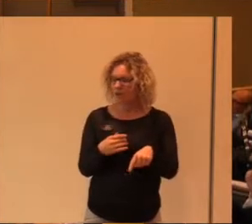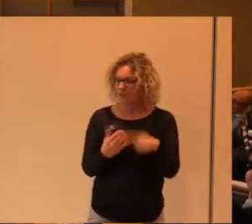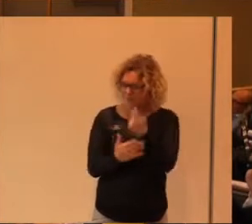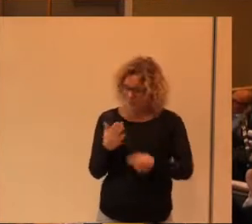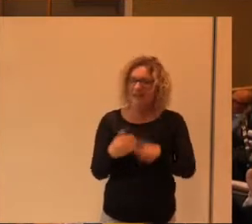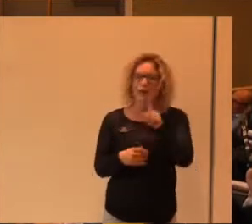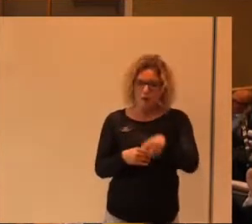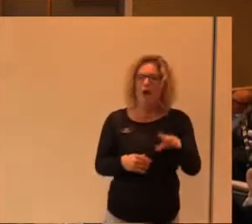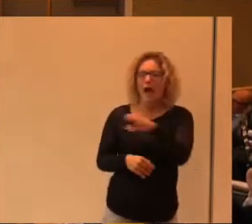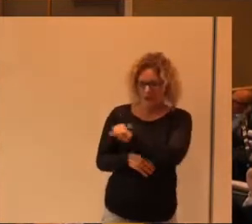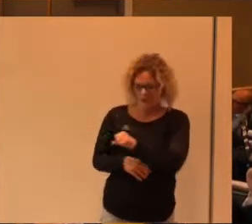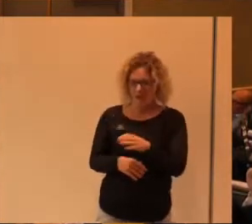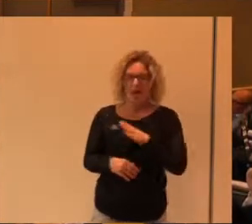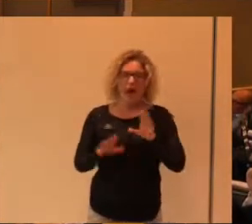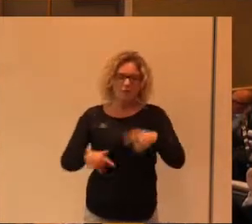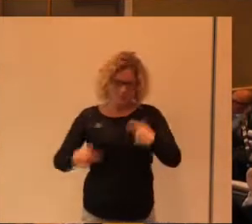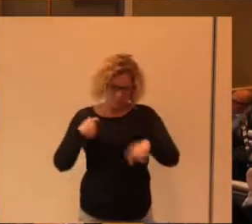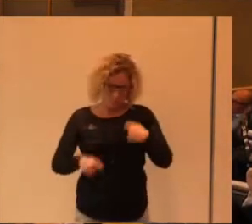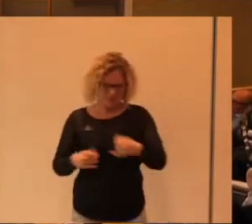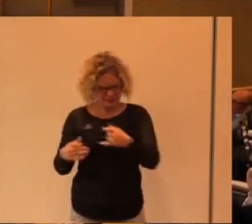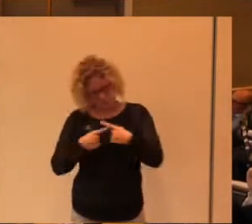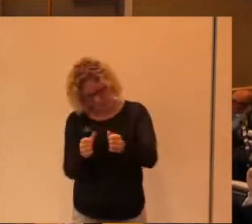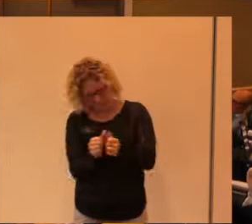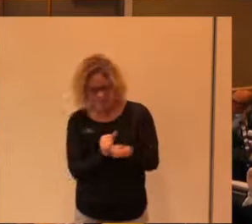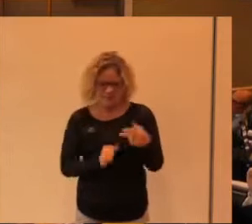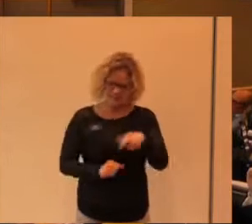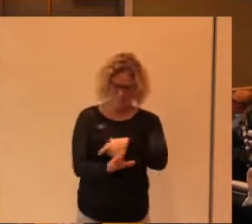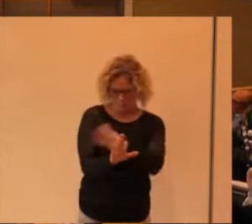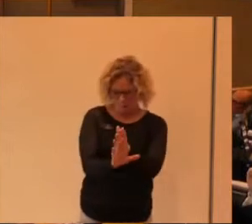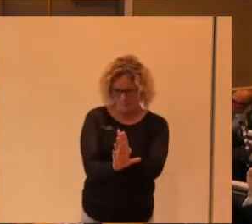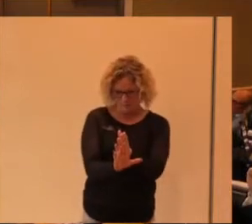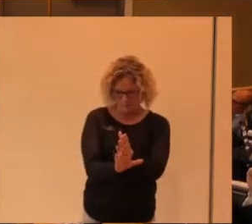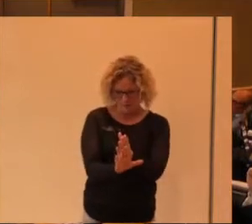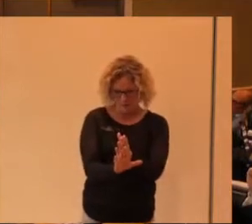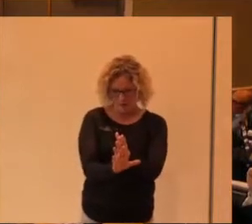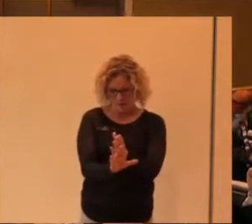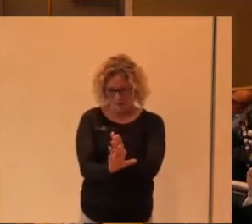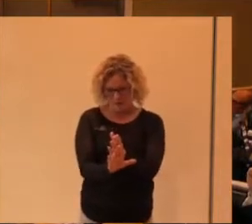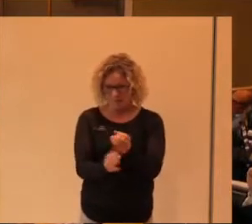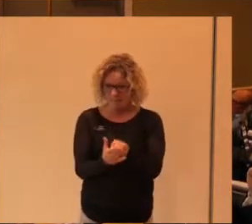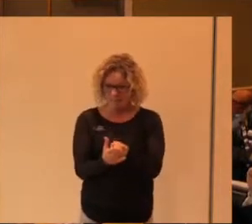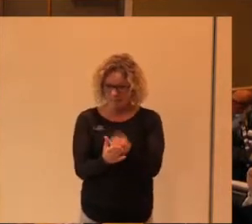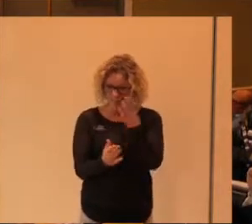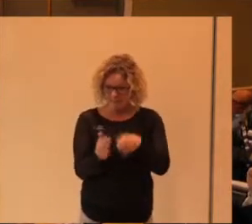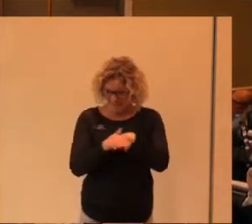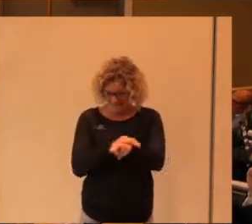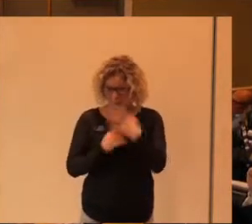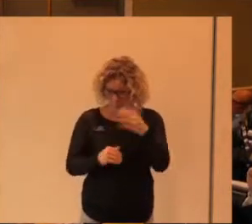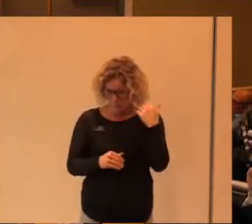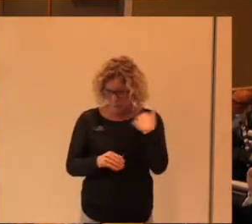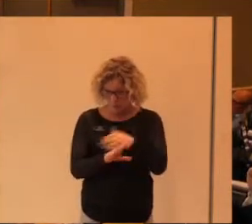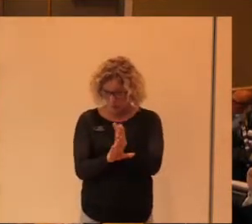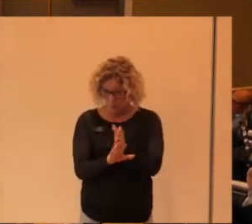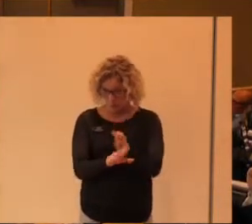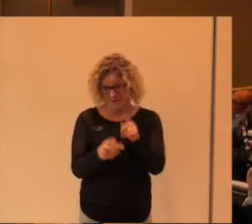kampanj. Den kampanjen ledde till lite olika saker. Exempel på förmiddagen med värdig entré var en sån sak.